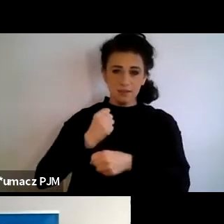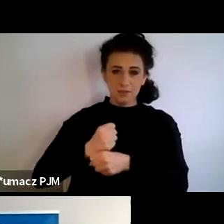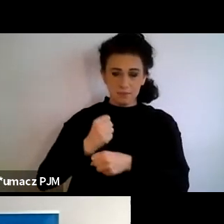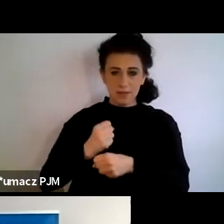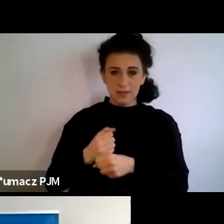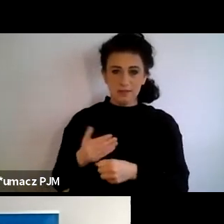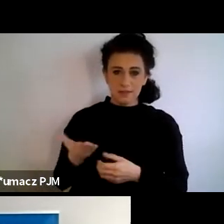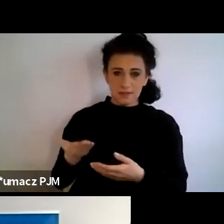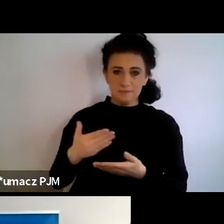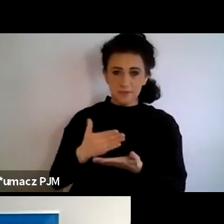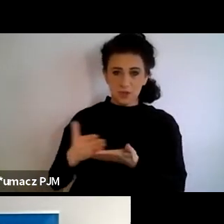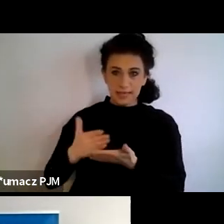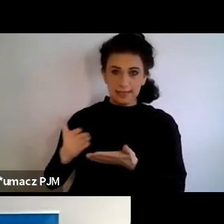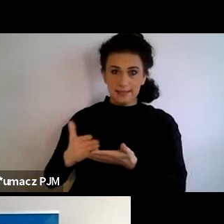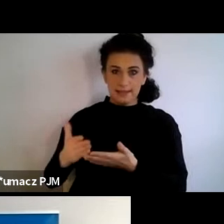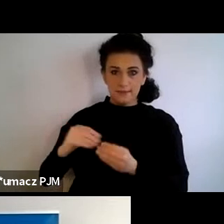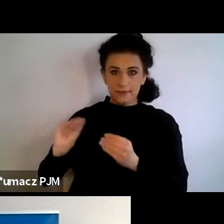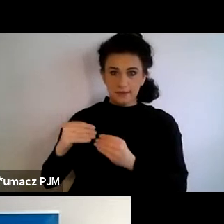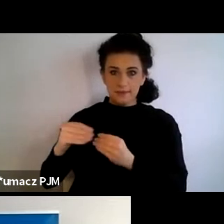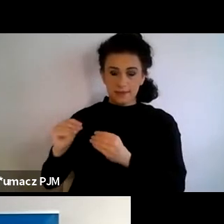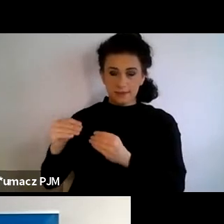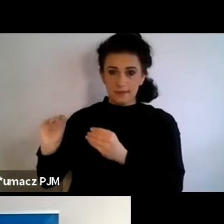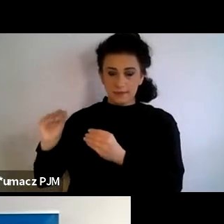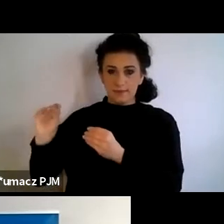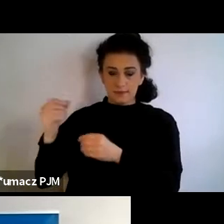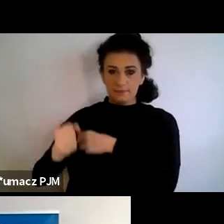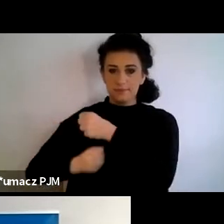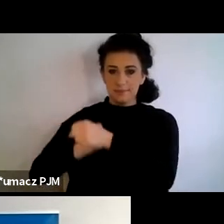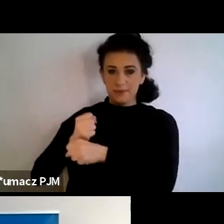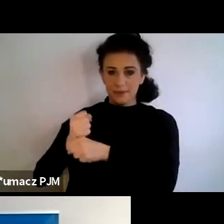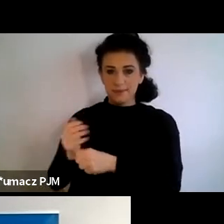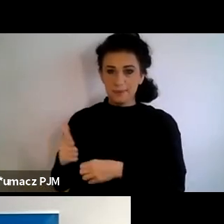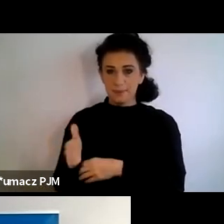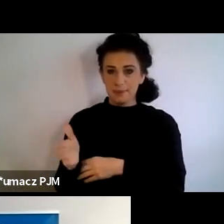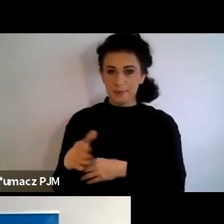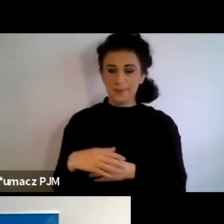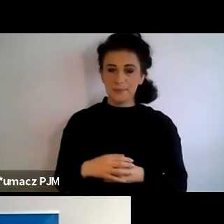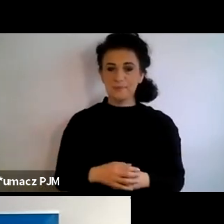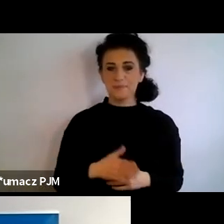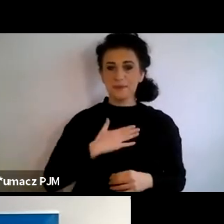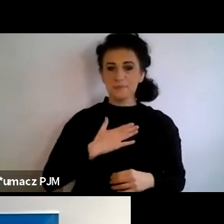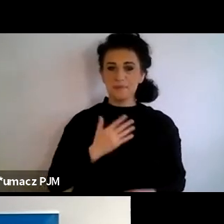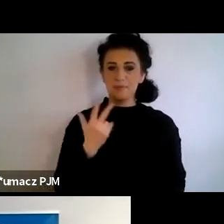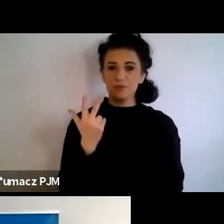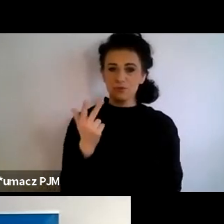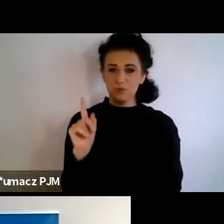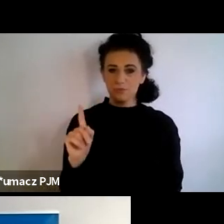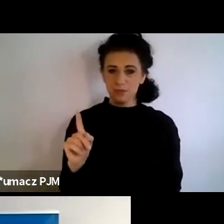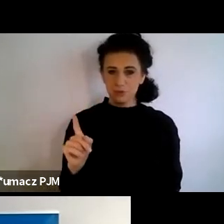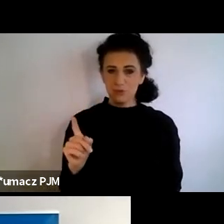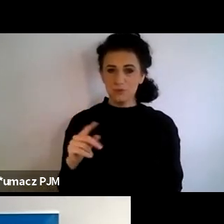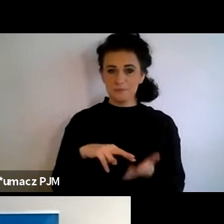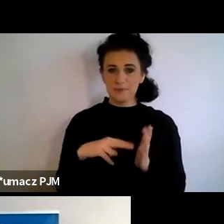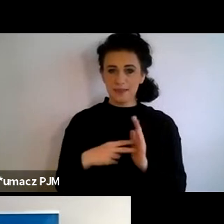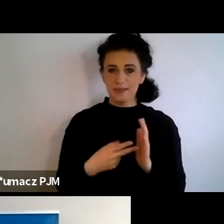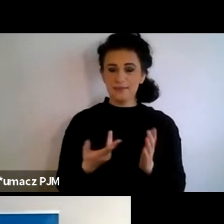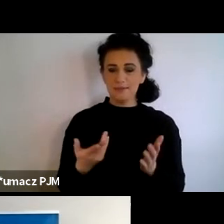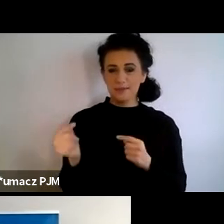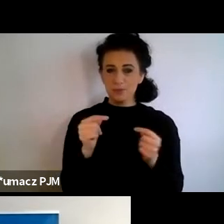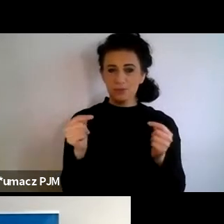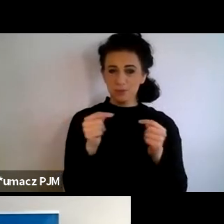w problemy, wręcz bym powiedział, pandemia. Mamy jakieś 3 minuty zgodnie z planem na dyskusję.